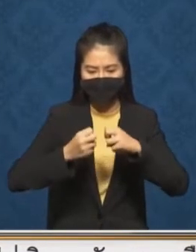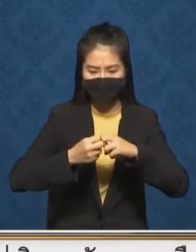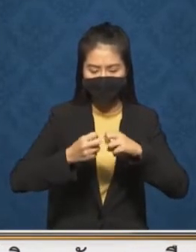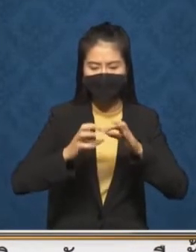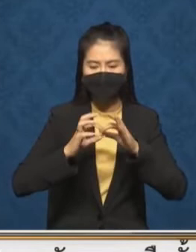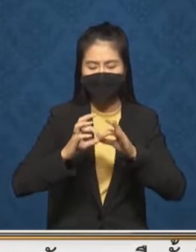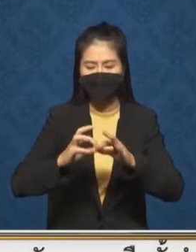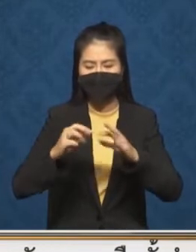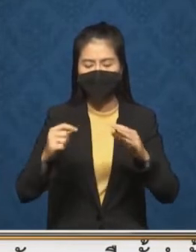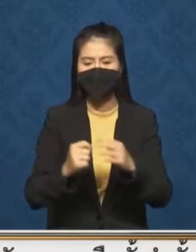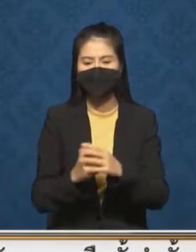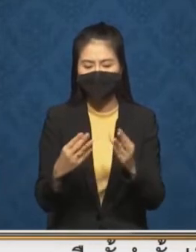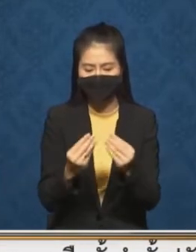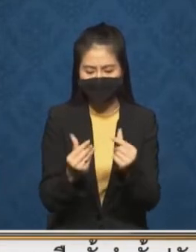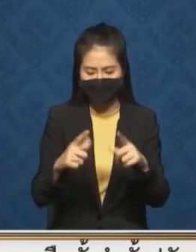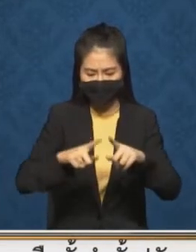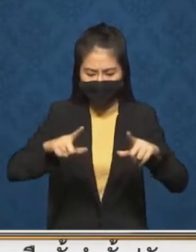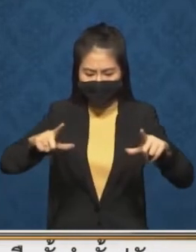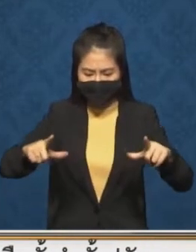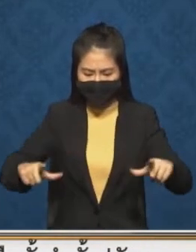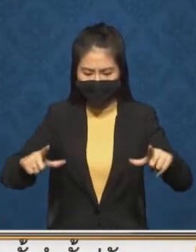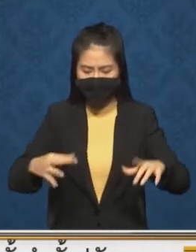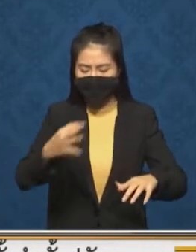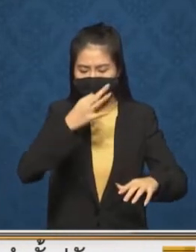ณ 20,000 กคดีครับ ตอนนี้ทั่วประเทศ